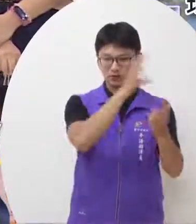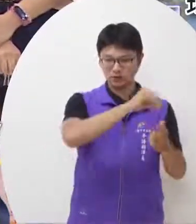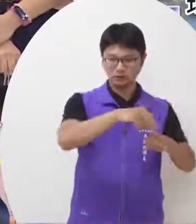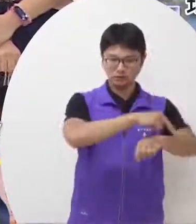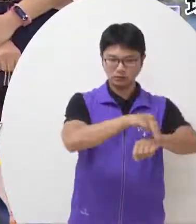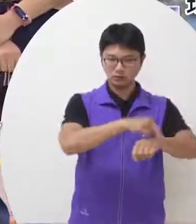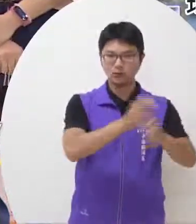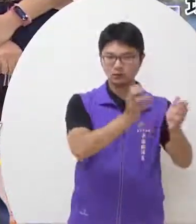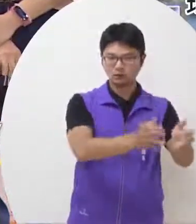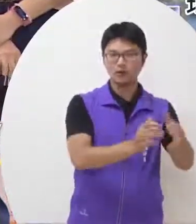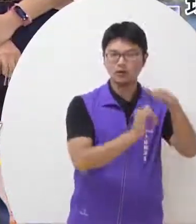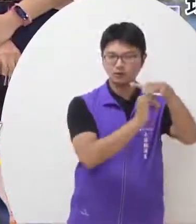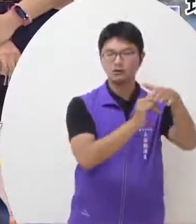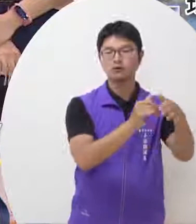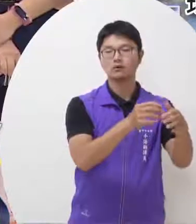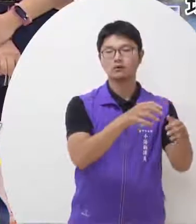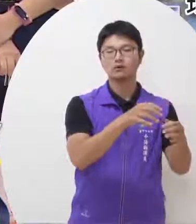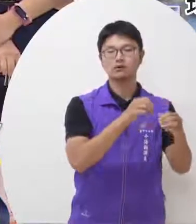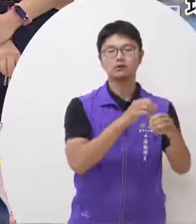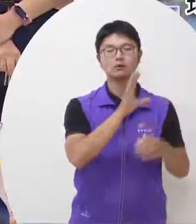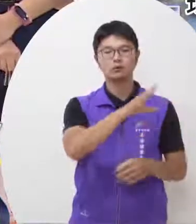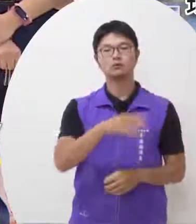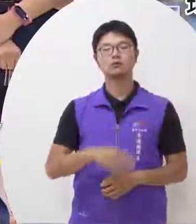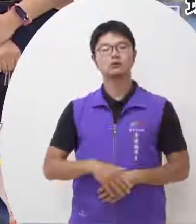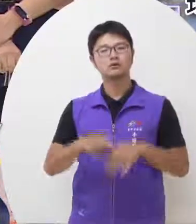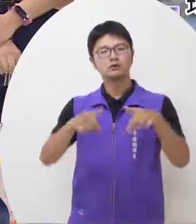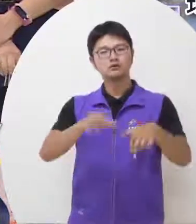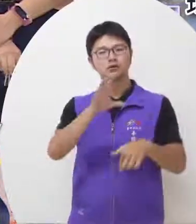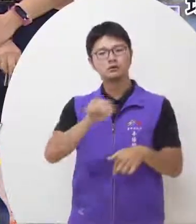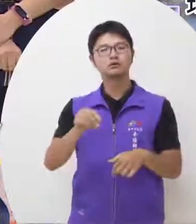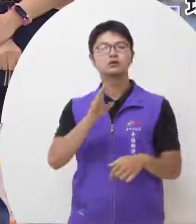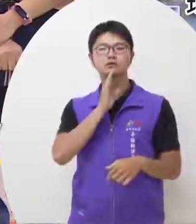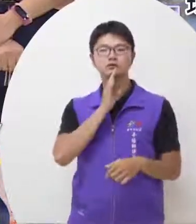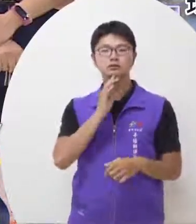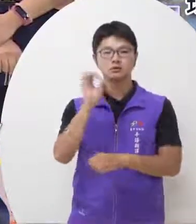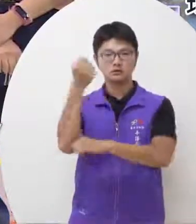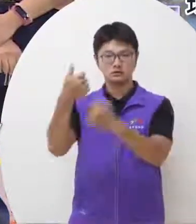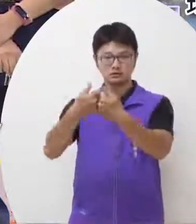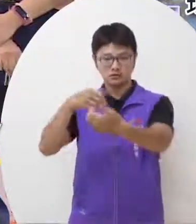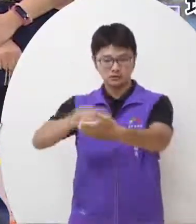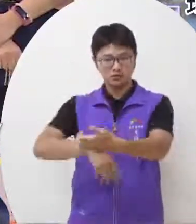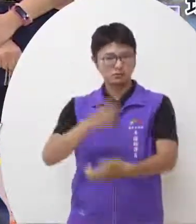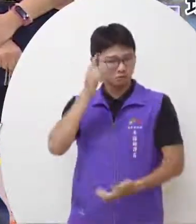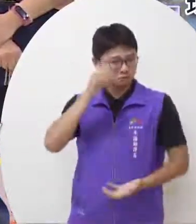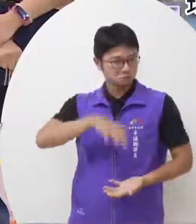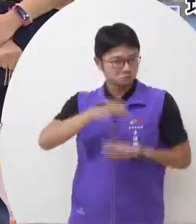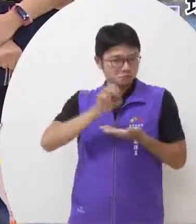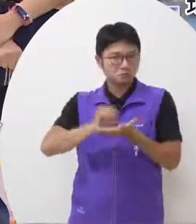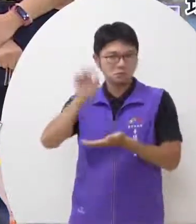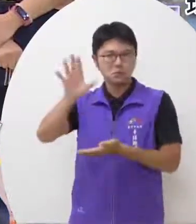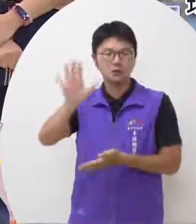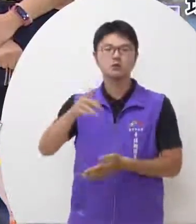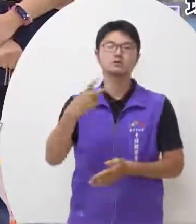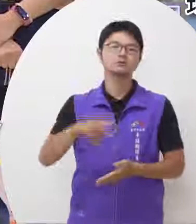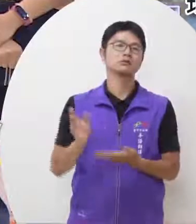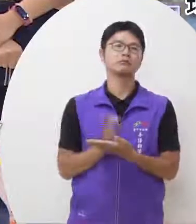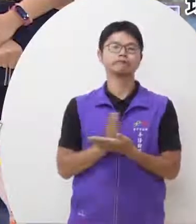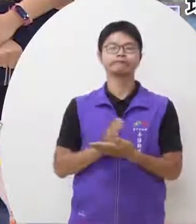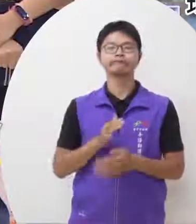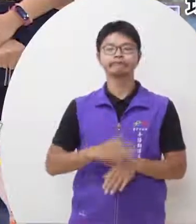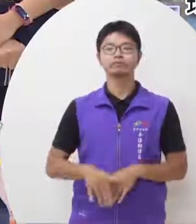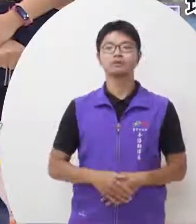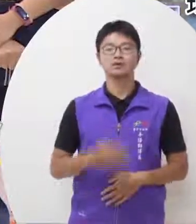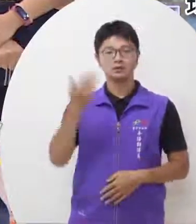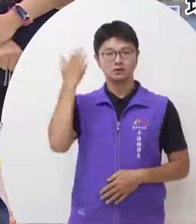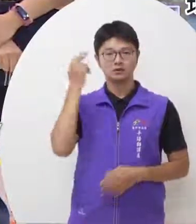这部分，黄兴会议员有在议会里头建议过，那这个我们会来再来评估看看。至于林佳龙